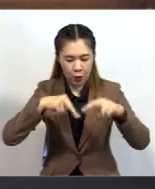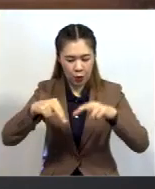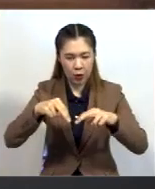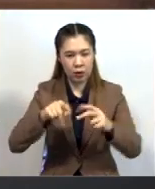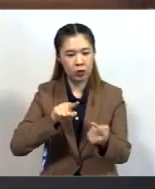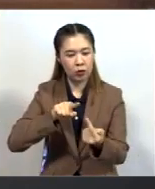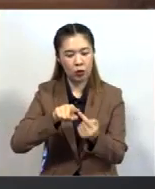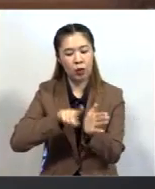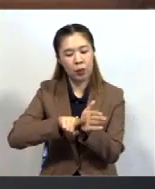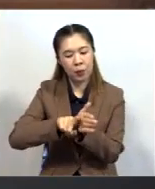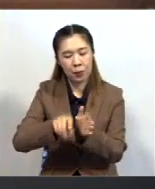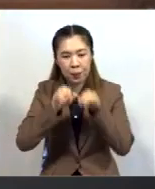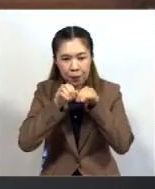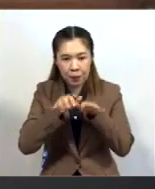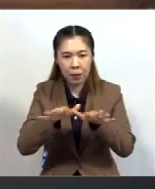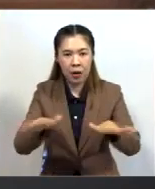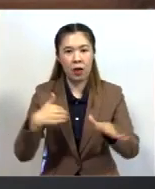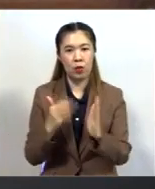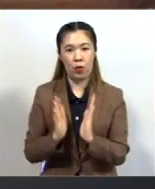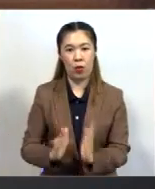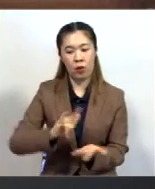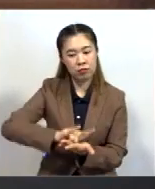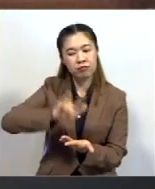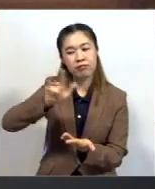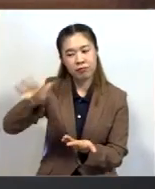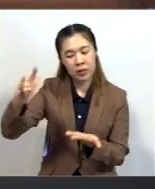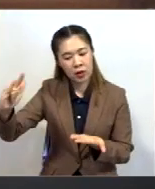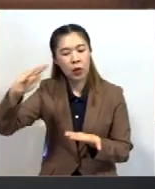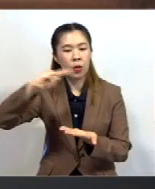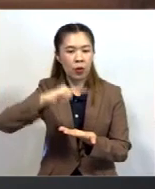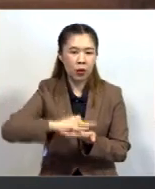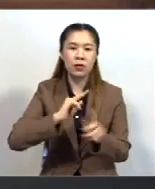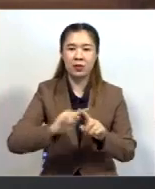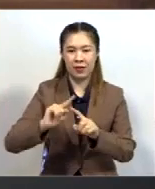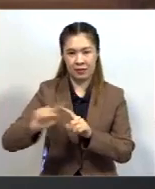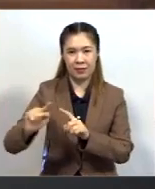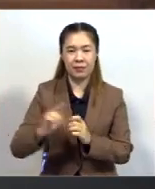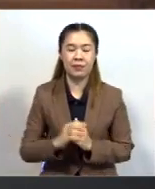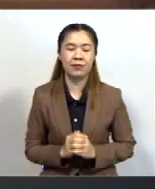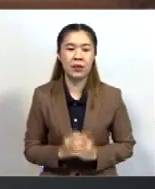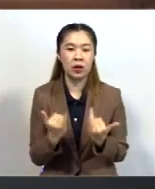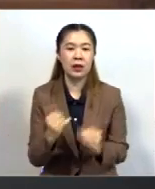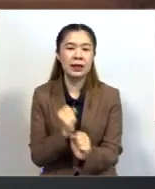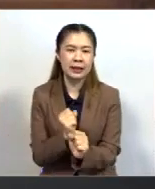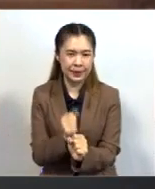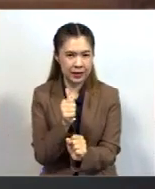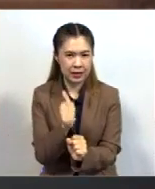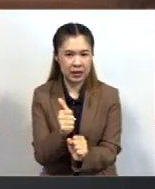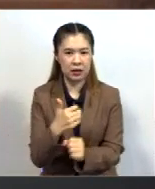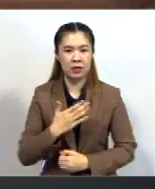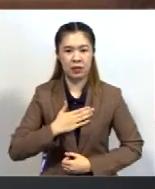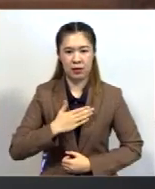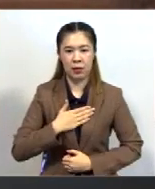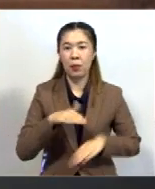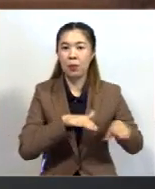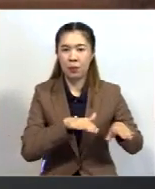ายคนที่เคลื่อนย้ายไปมาวิ่งจากประเทศต้นทางนี่เราทำได้ดีแล้วอันนี้ผมก็อยากจะเตรียมความ